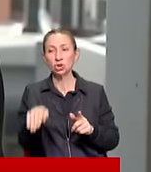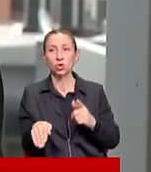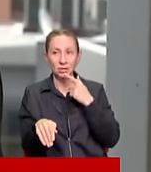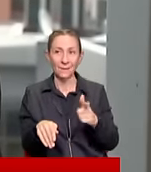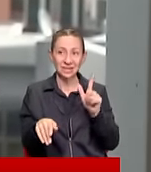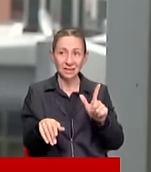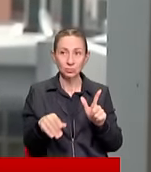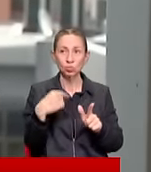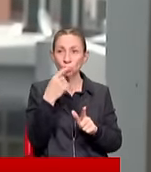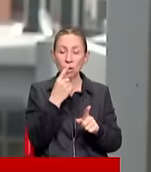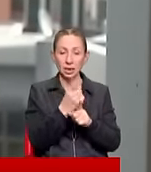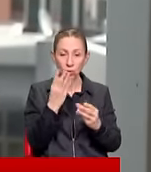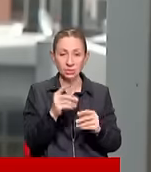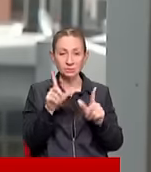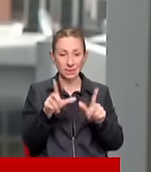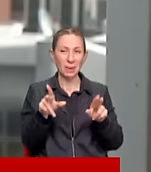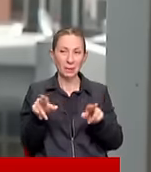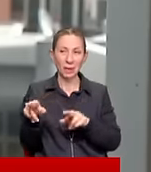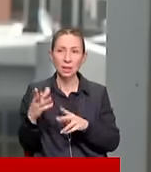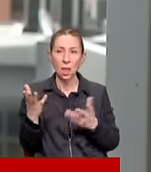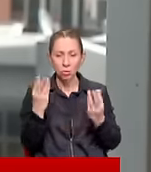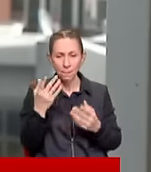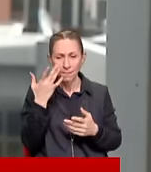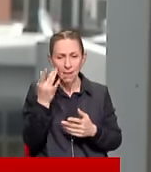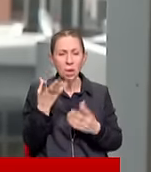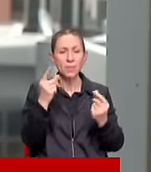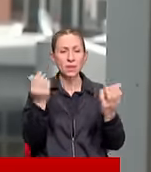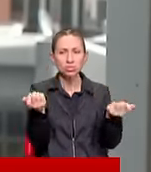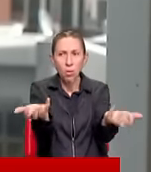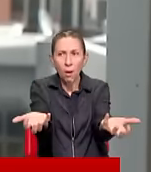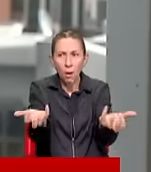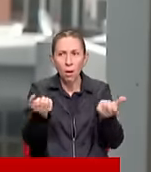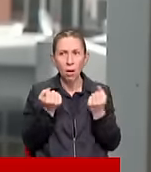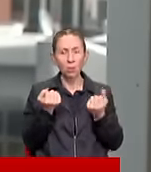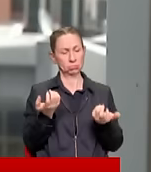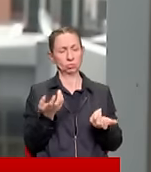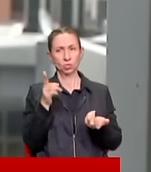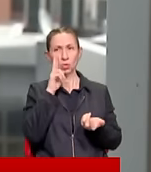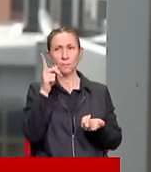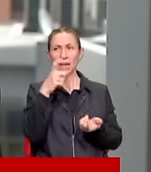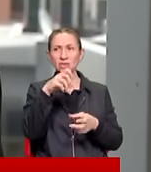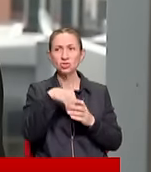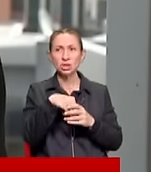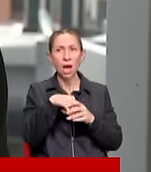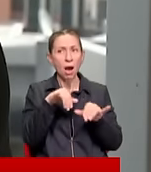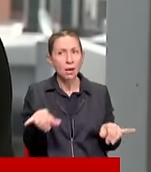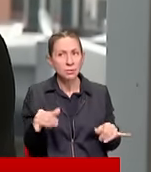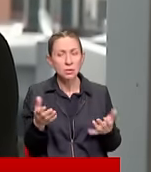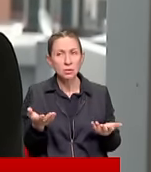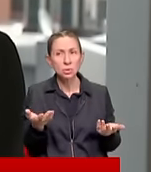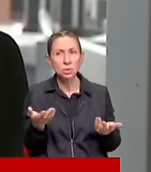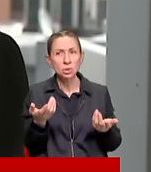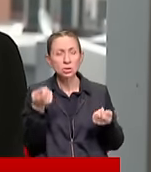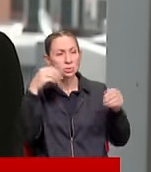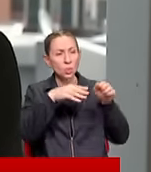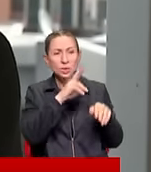edeceğim mülakat olmalı vesaire. Ne olduğu belli olmayan bir alım yapmışlar. Son bir ay içerisinde de aynı şekilde. O